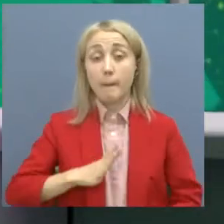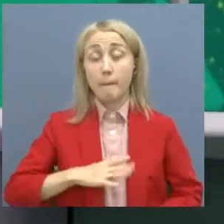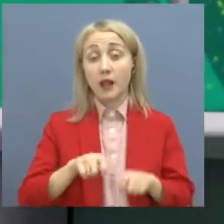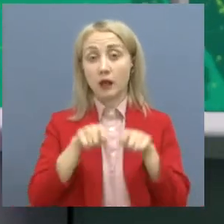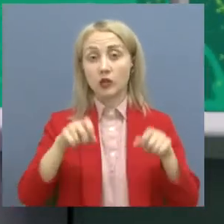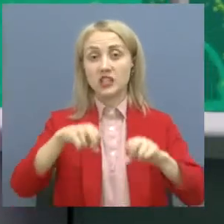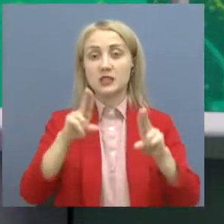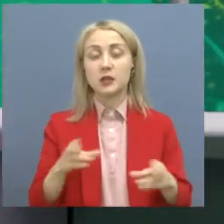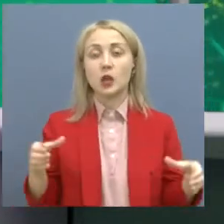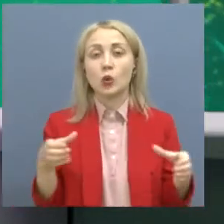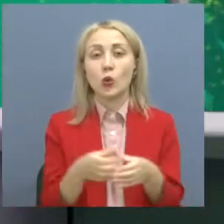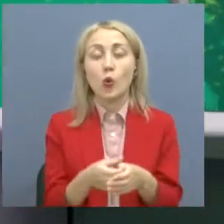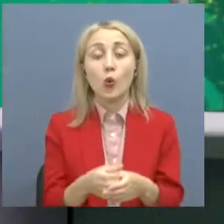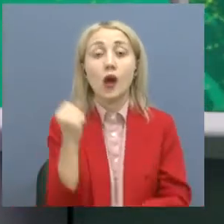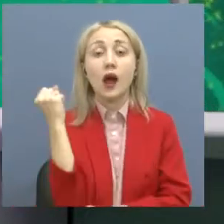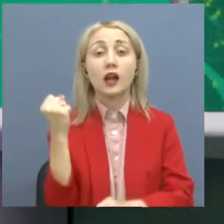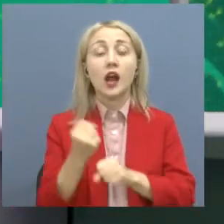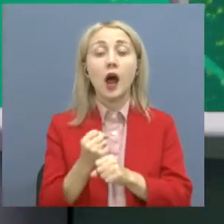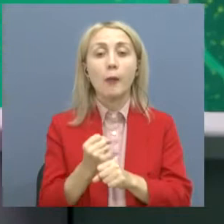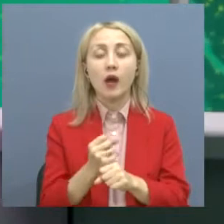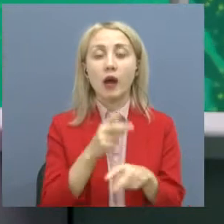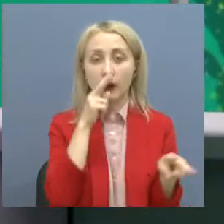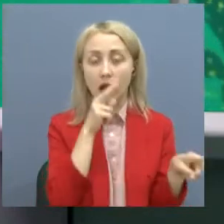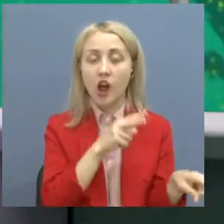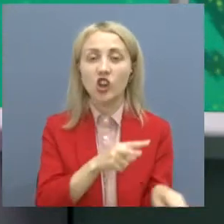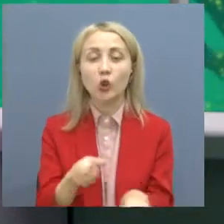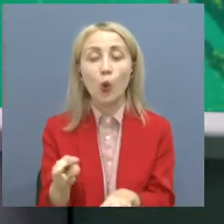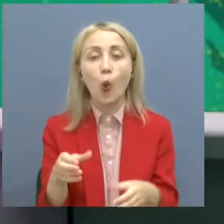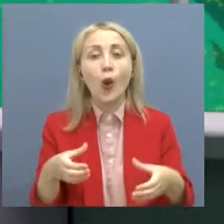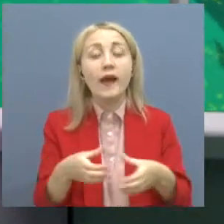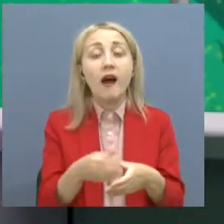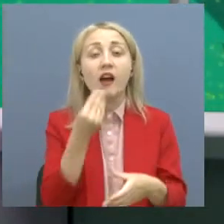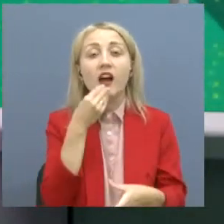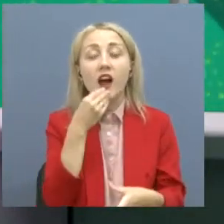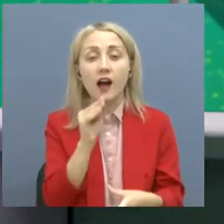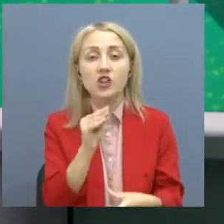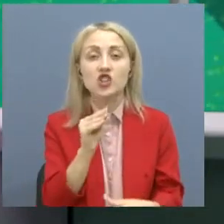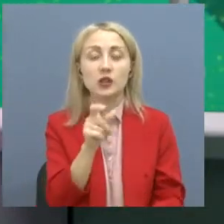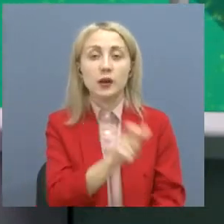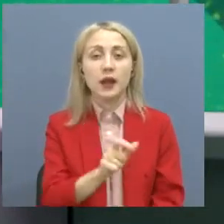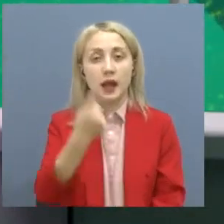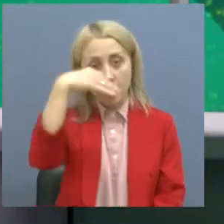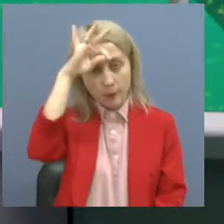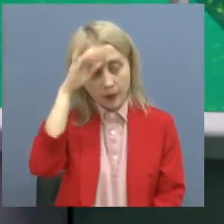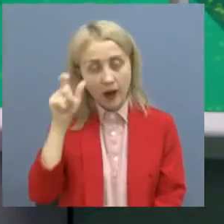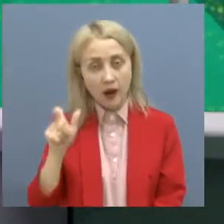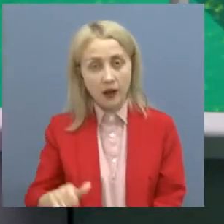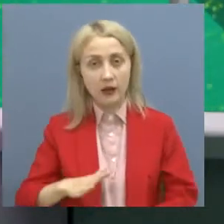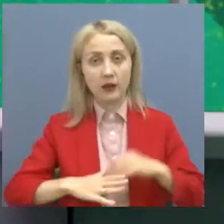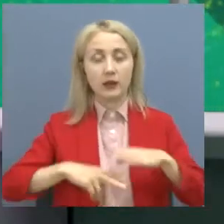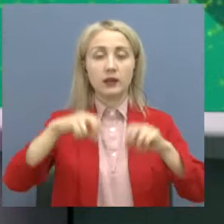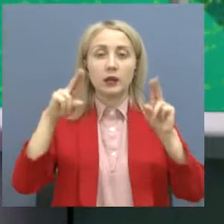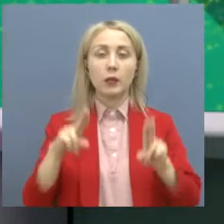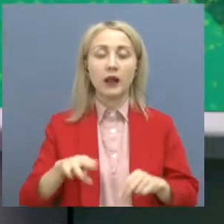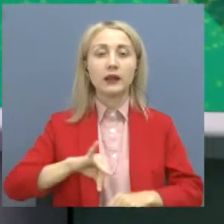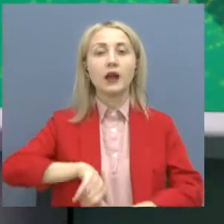Жағдайды бақылауға алу мақсатында облыстық тауарлар және көрсетілетін қызметтің сапасы мен қауіпсіздігін бақылау департаменті, полиция